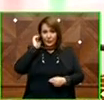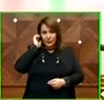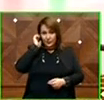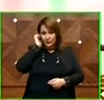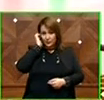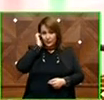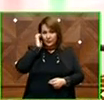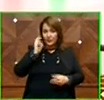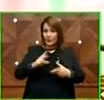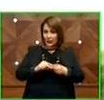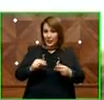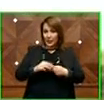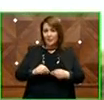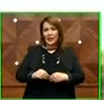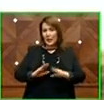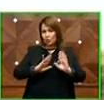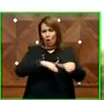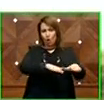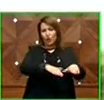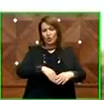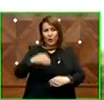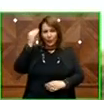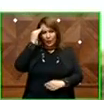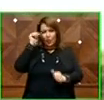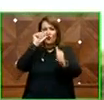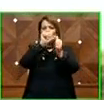في, في, في الحصة الأخيرة باش نعرفوا يعني التوزيع